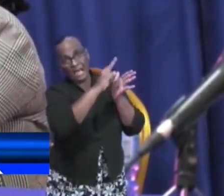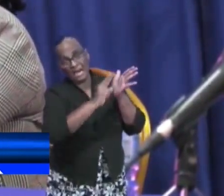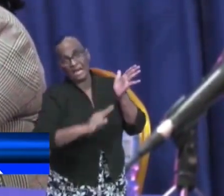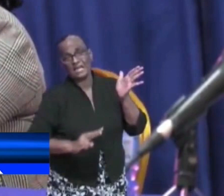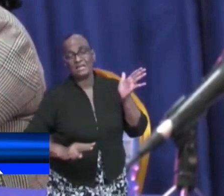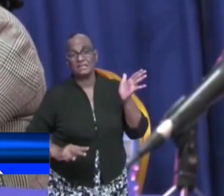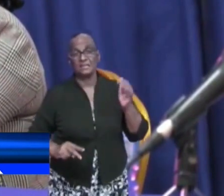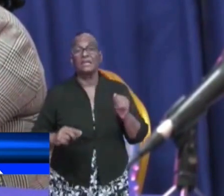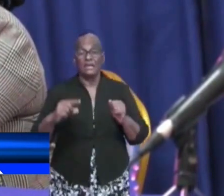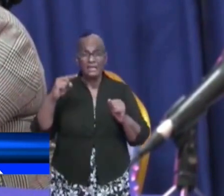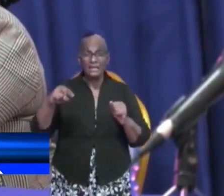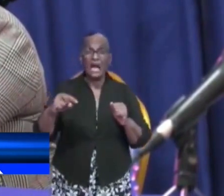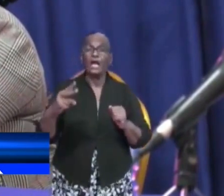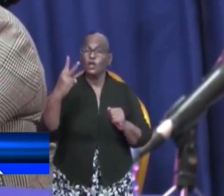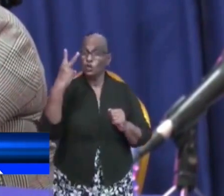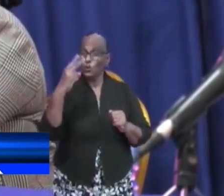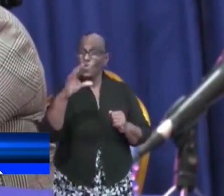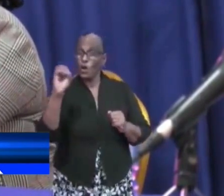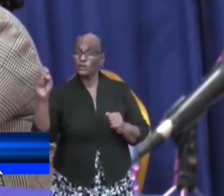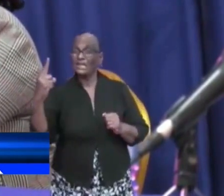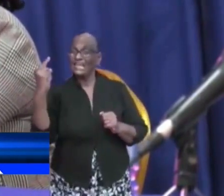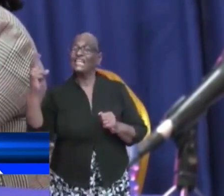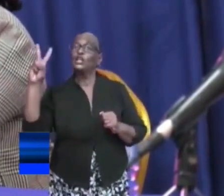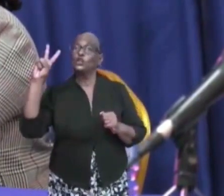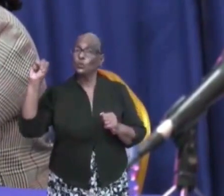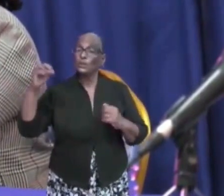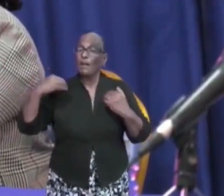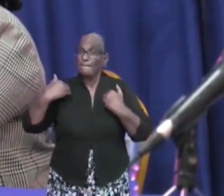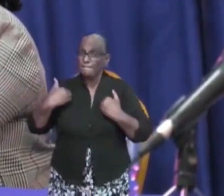dati 221 sma